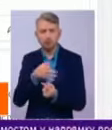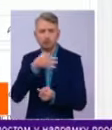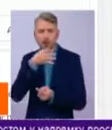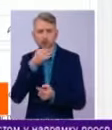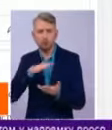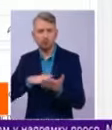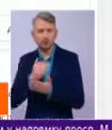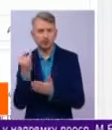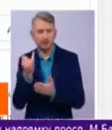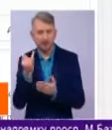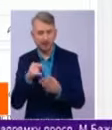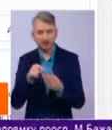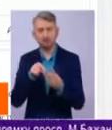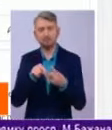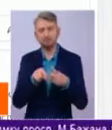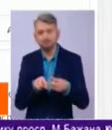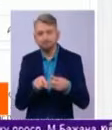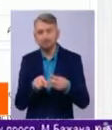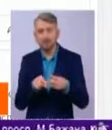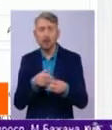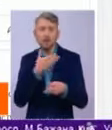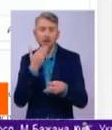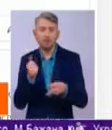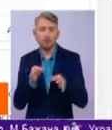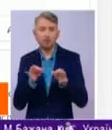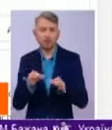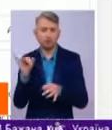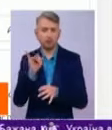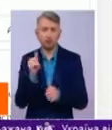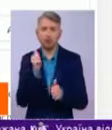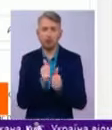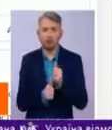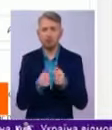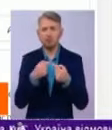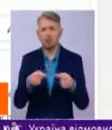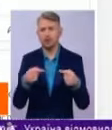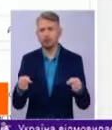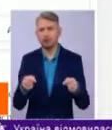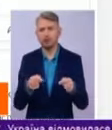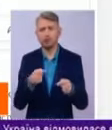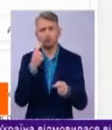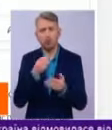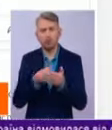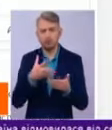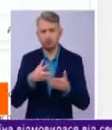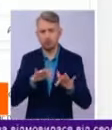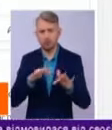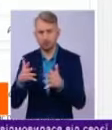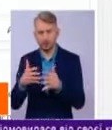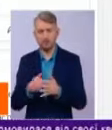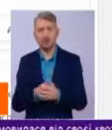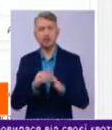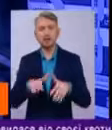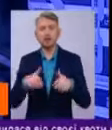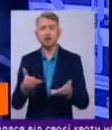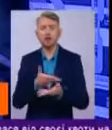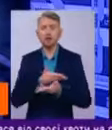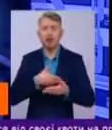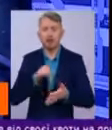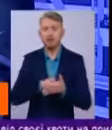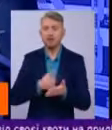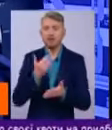інтересам. Можливо, хтось обере такий, немає об'єктивної історії, кожен по-різному оцінює події. Запропоновані нами, але від